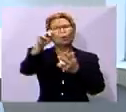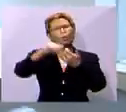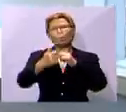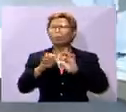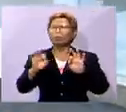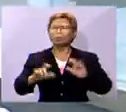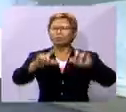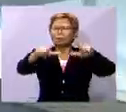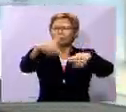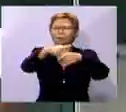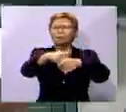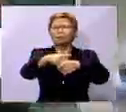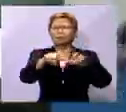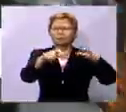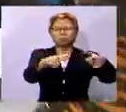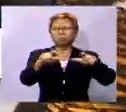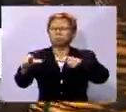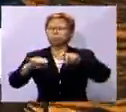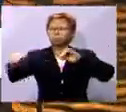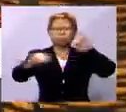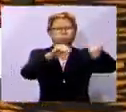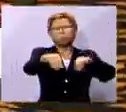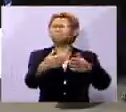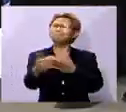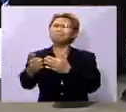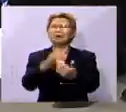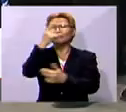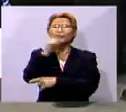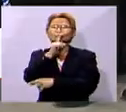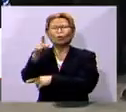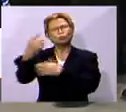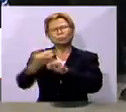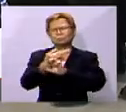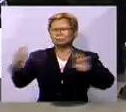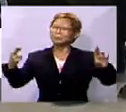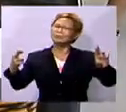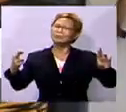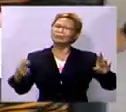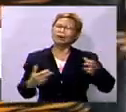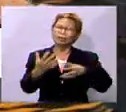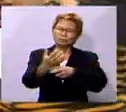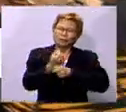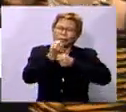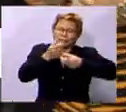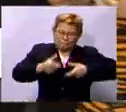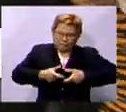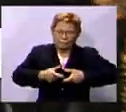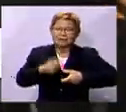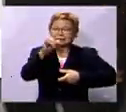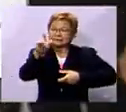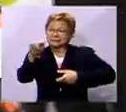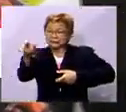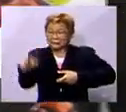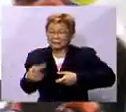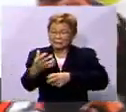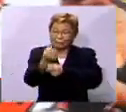andai diletakkan dalam mana-mana kategori sekalipun kerana dia sememangnya telah bersedia untuk menyumbang pingat. Malah Siti Zalina